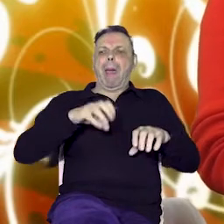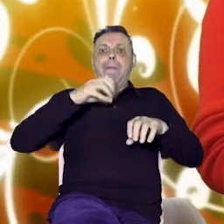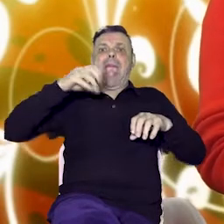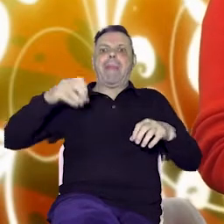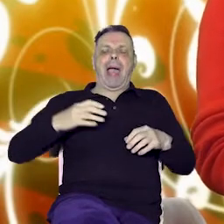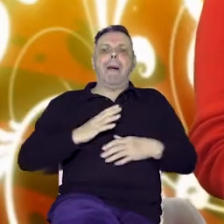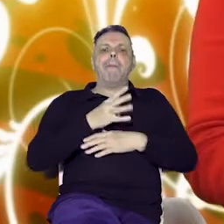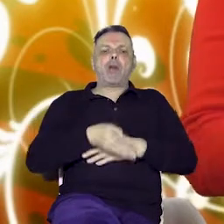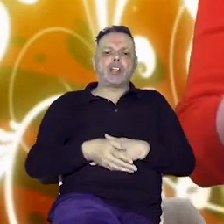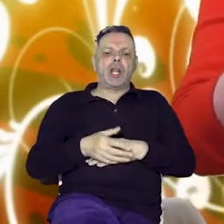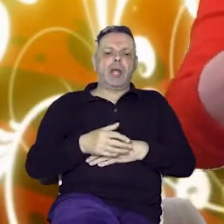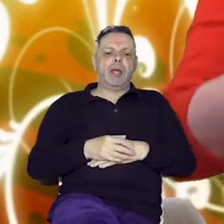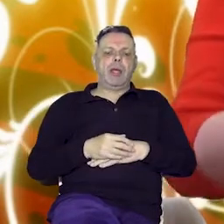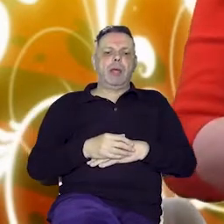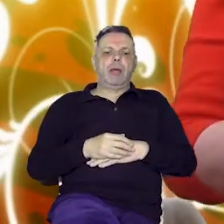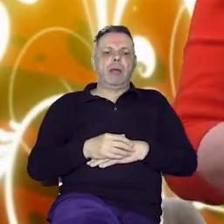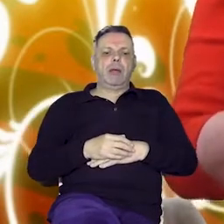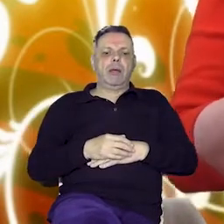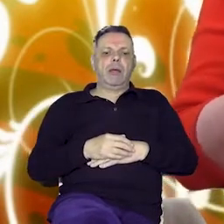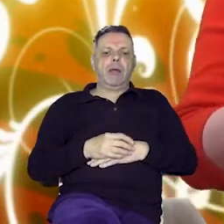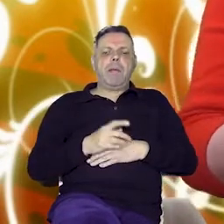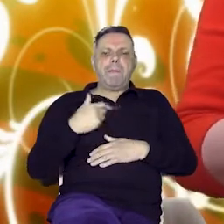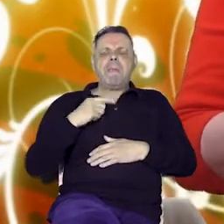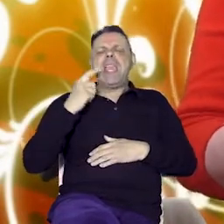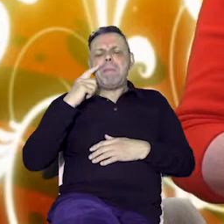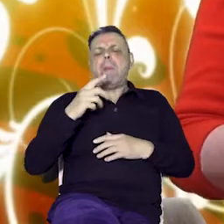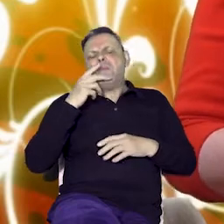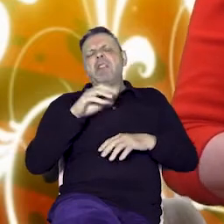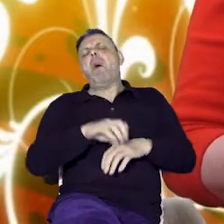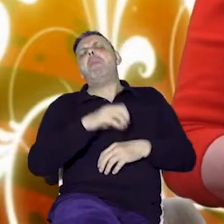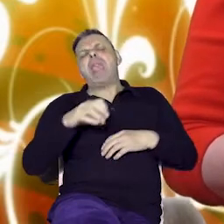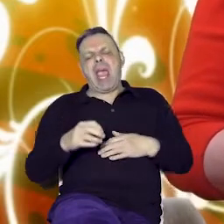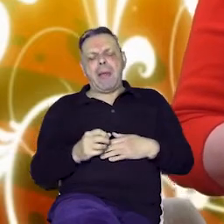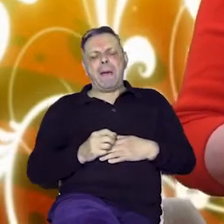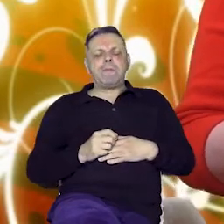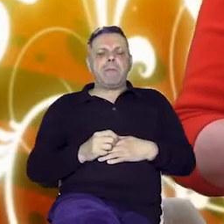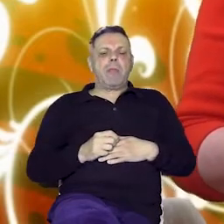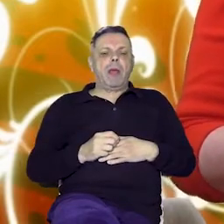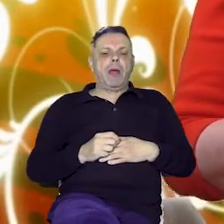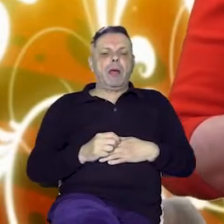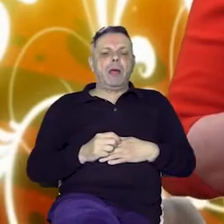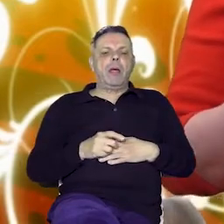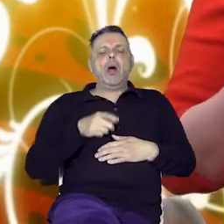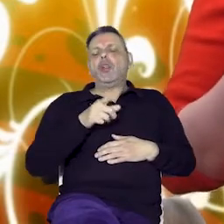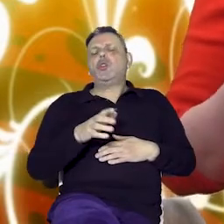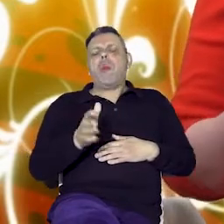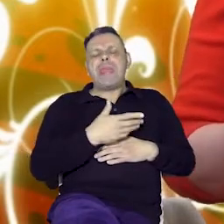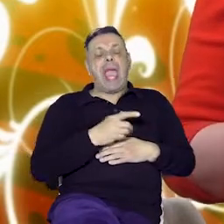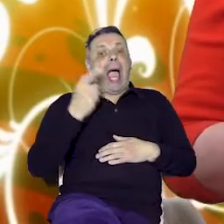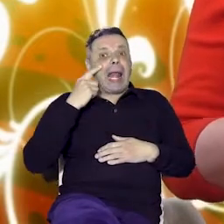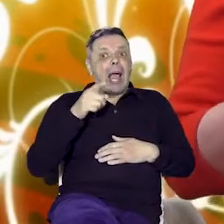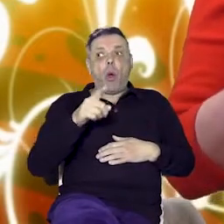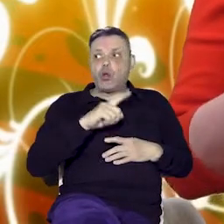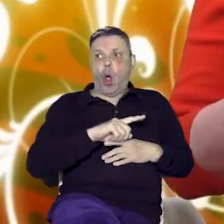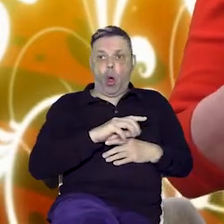imate brzi mlaz, svi mi nekad imamo pjenicu mokraće, ako imate jedan jaki mlaz mokraće, to ćete vidjeti. Ali ako to